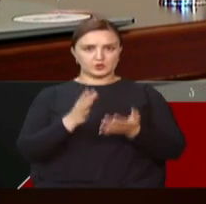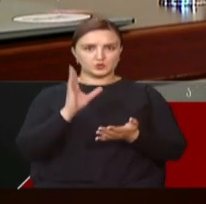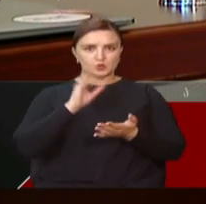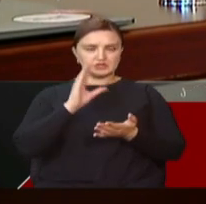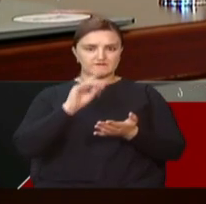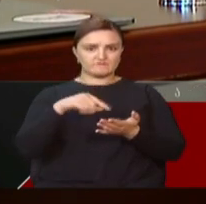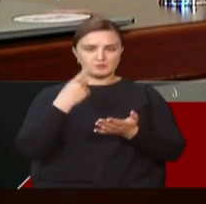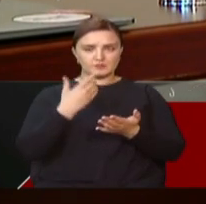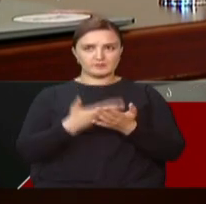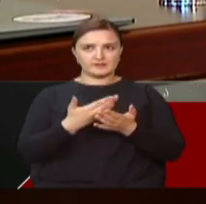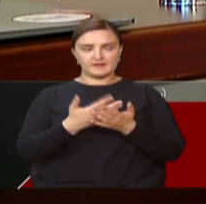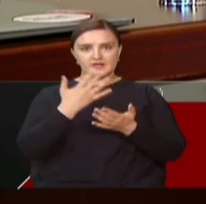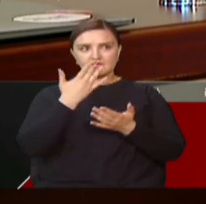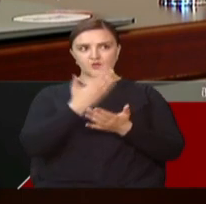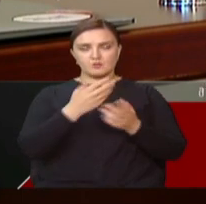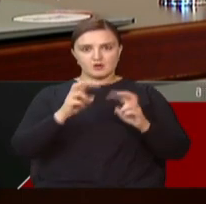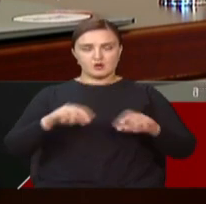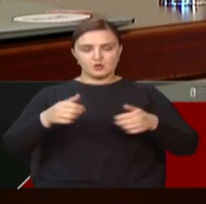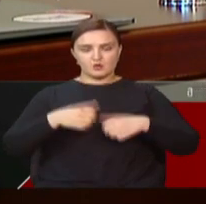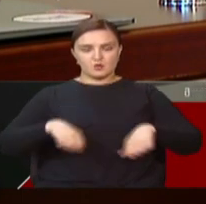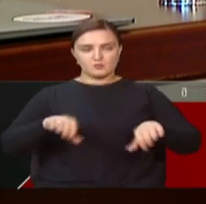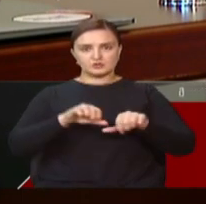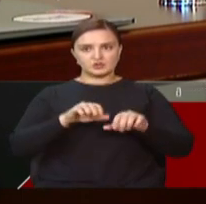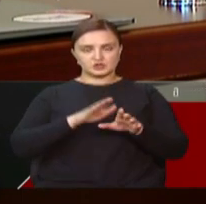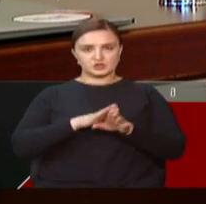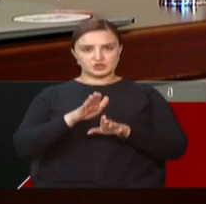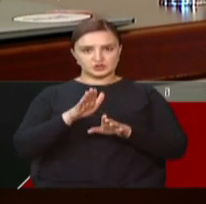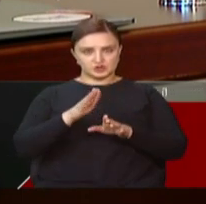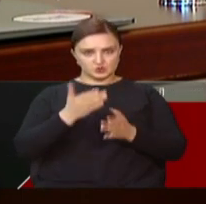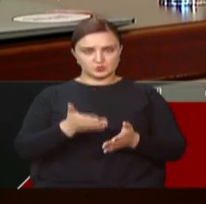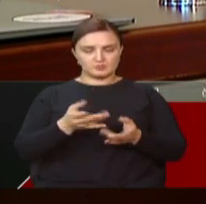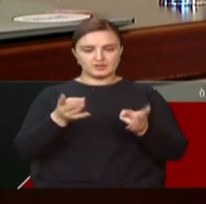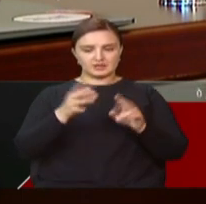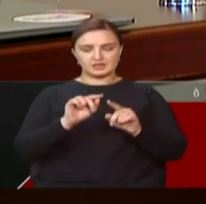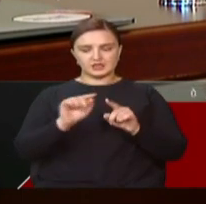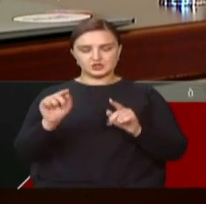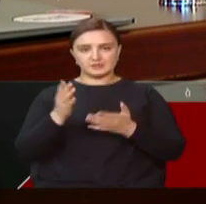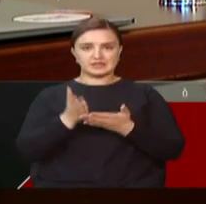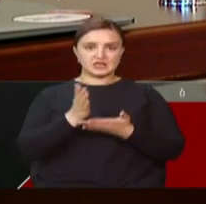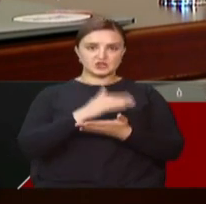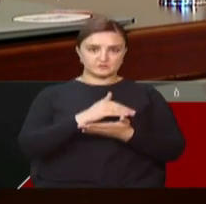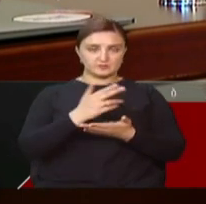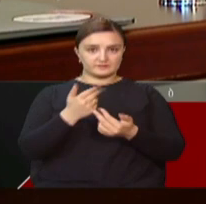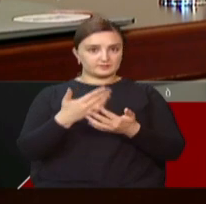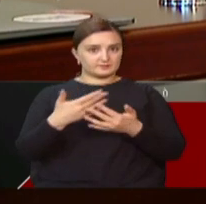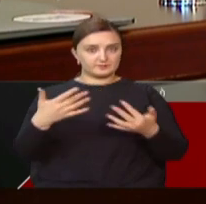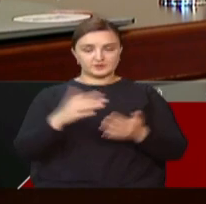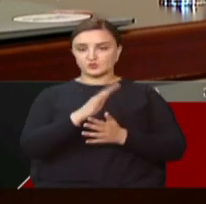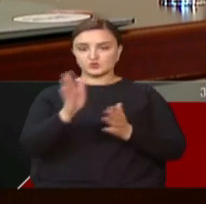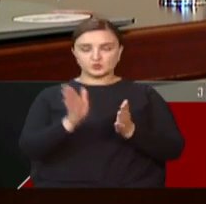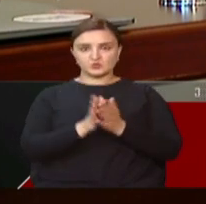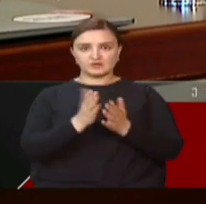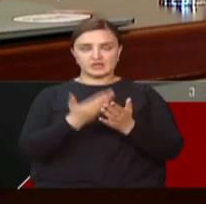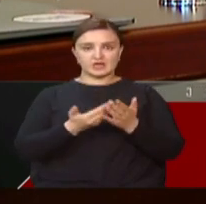პირობითად ევროკომისიის შეფასება სამი რეკომენდაციის სრულად შესრულებაზე, დანარჩენის ნაწილობრივ და ასე შემდეგ. რა თქმა უნდა, ყველა